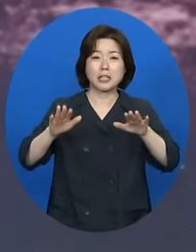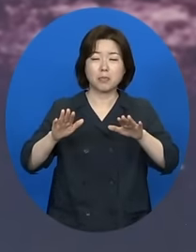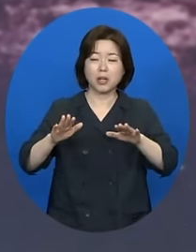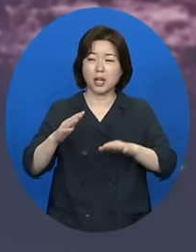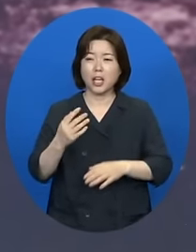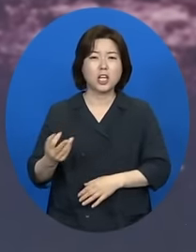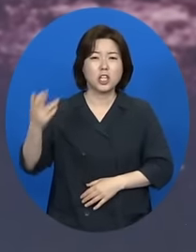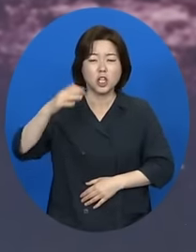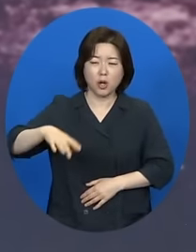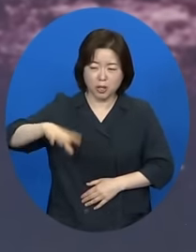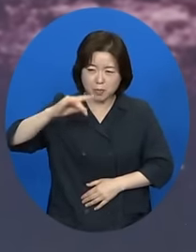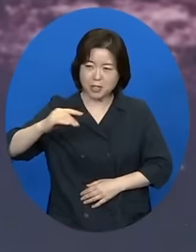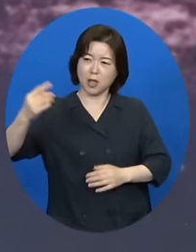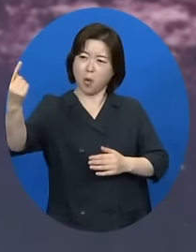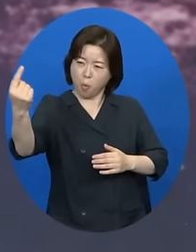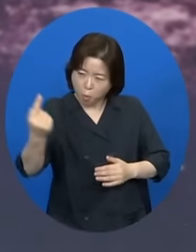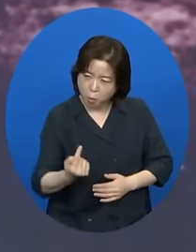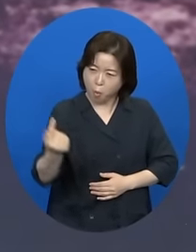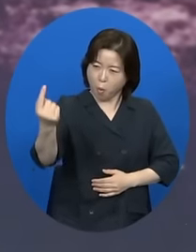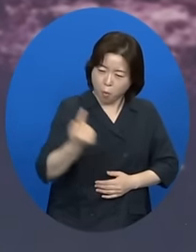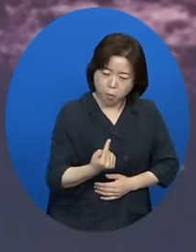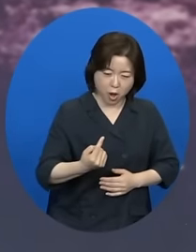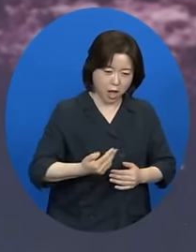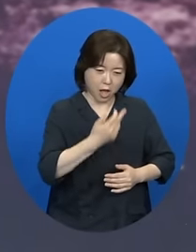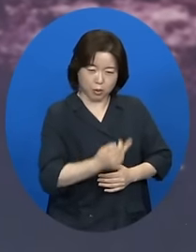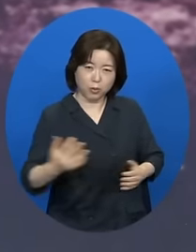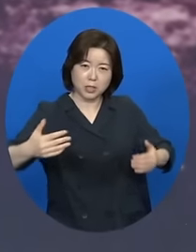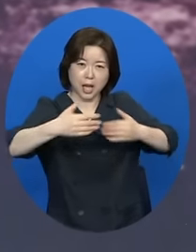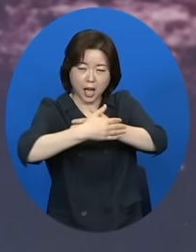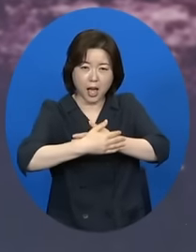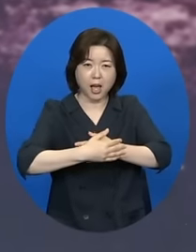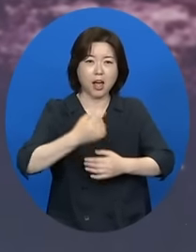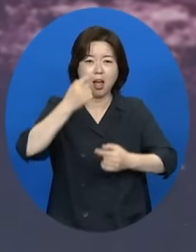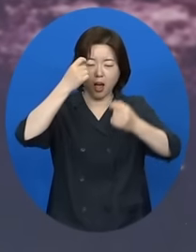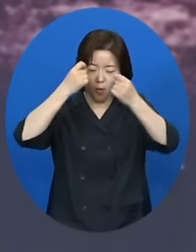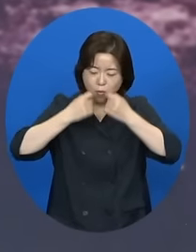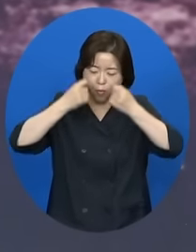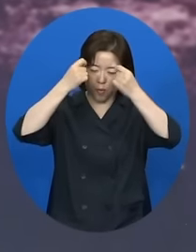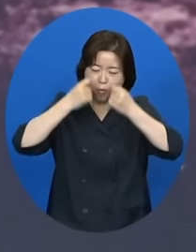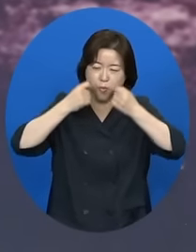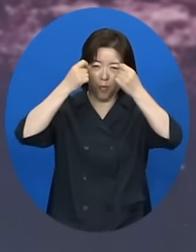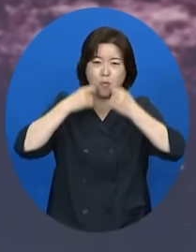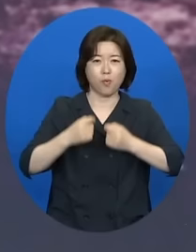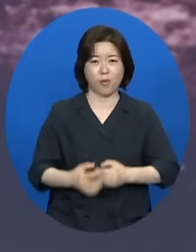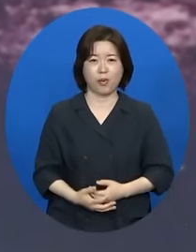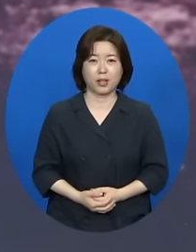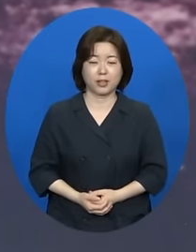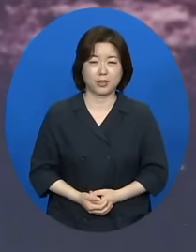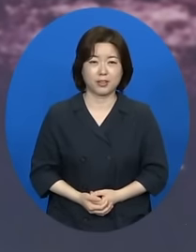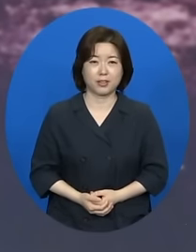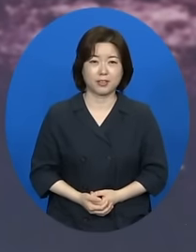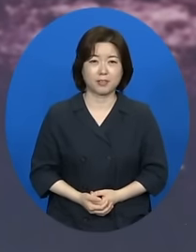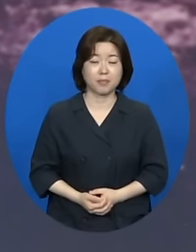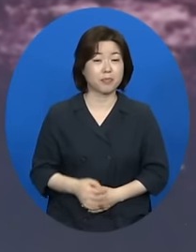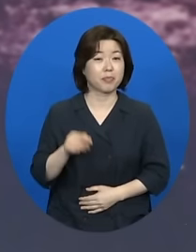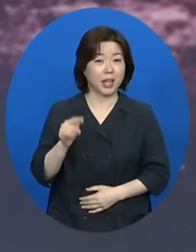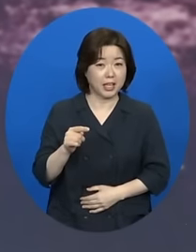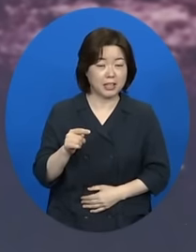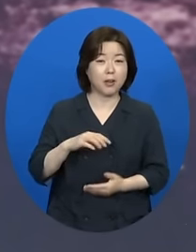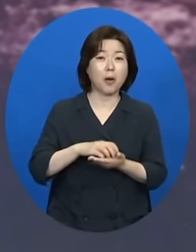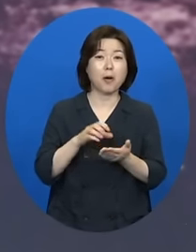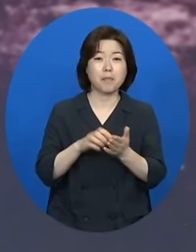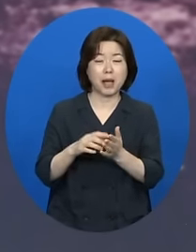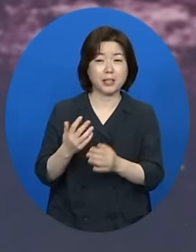형이 먼저 다가가서 그 동생을 안는, 그리고 펑펑 우는 거예요. 여기서의 만큼은